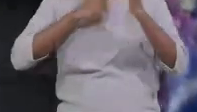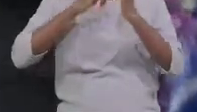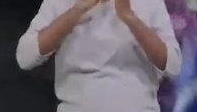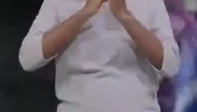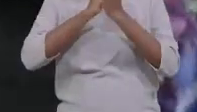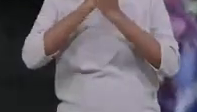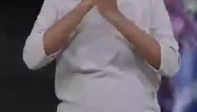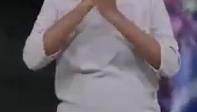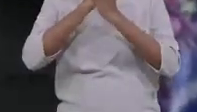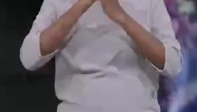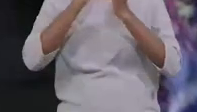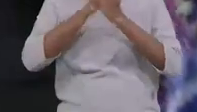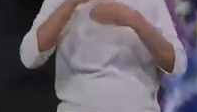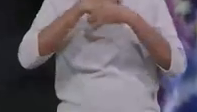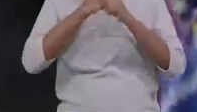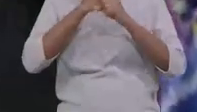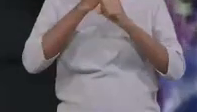Et la vérité